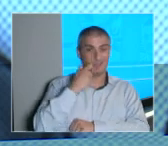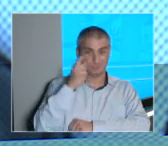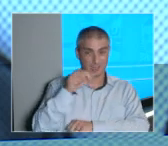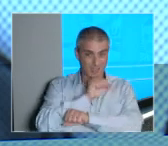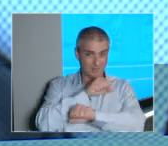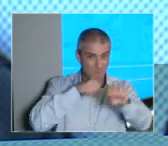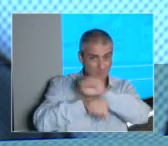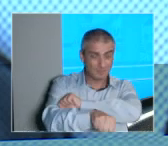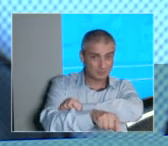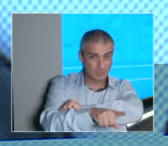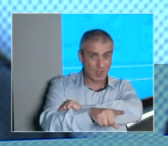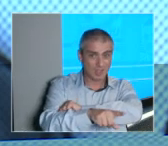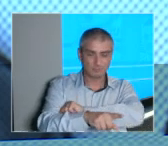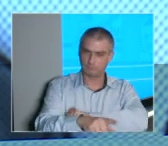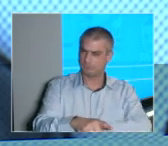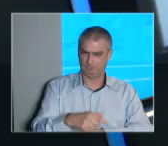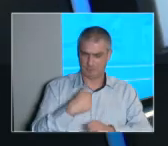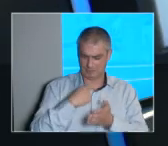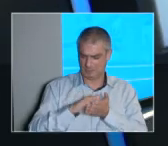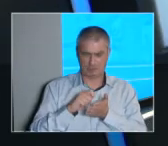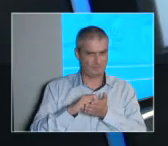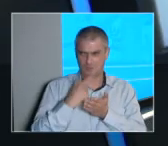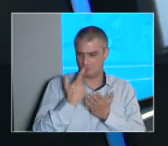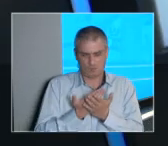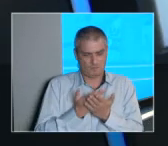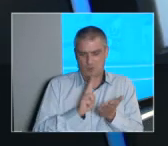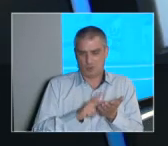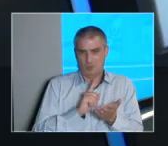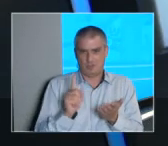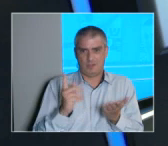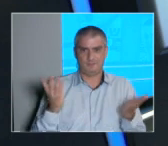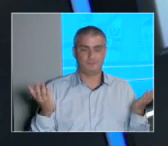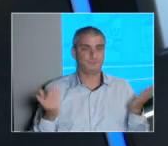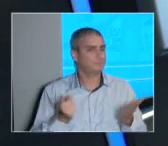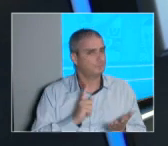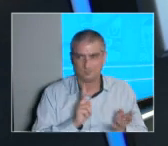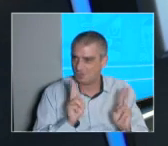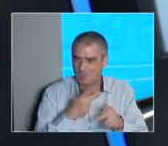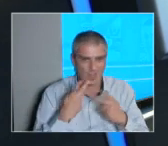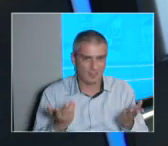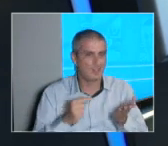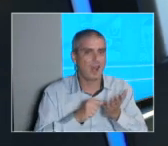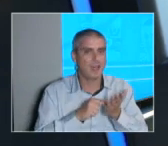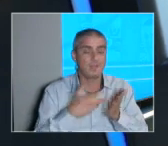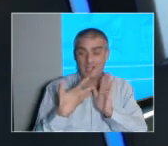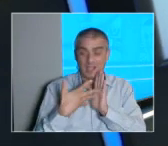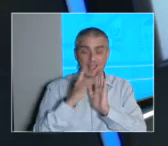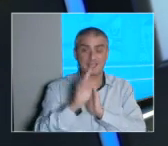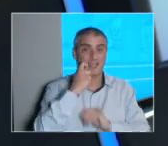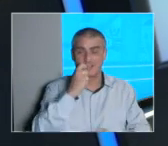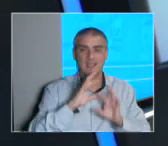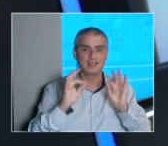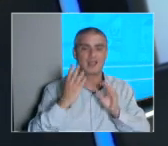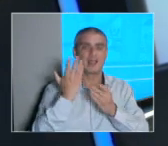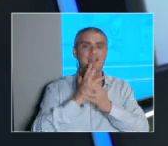דרי ייכנס לכלא. אני בשעתו כתבתי על זה, אמרתי שעובדתית... בזאת זה... נסיים, כן. עובדתית זה לא יכול להיות. מדוע? כי החקירה נגד דרי